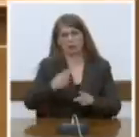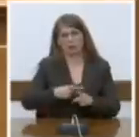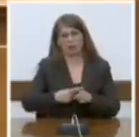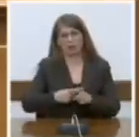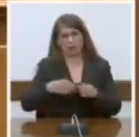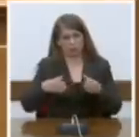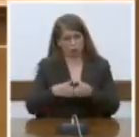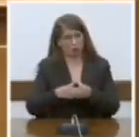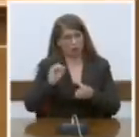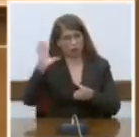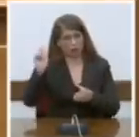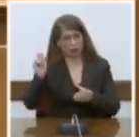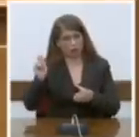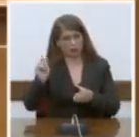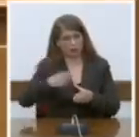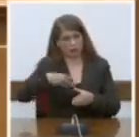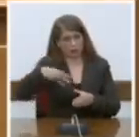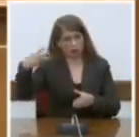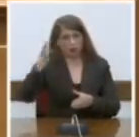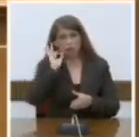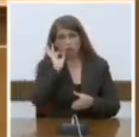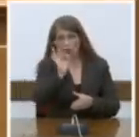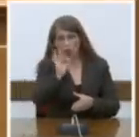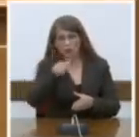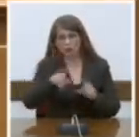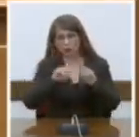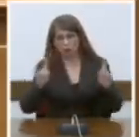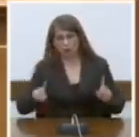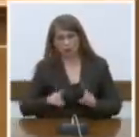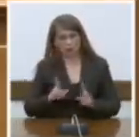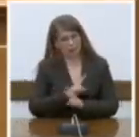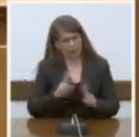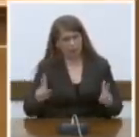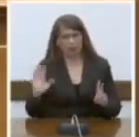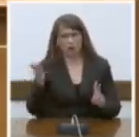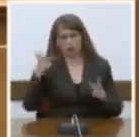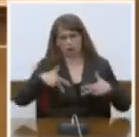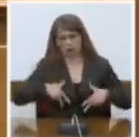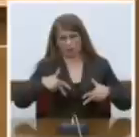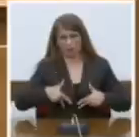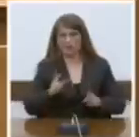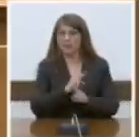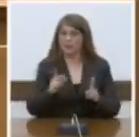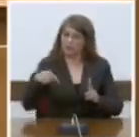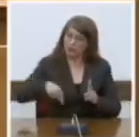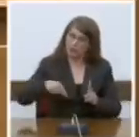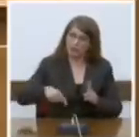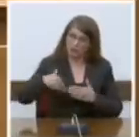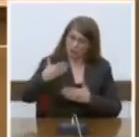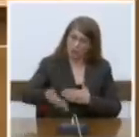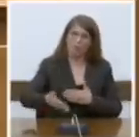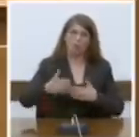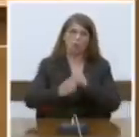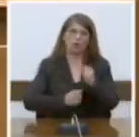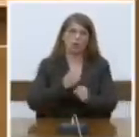πολιτικής. Για το ΣΥΡΙΖΑ, οι στόχοι σε αυτό το πλαίσιο ήταν ξεκάθαροι όταν ήμασταν κυβέρνηση και παραμένουν ξεκάθαροι και σήμερα και για τα επόμενα χρόνια.